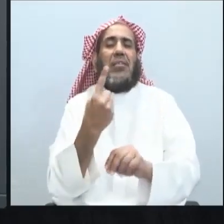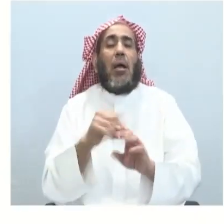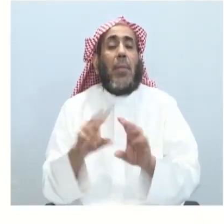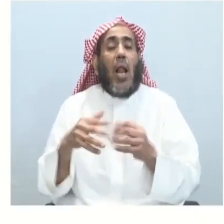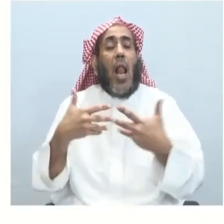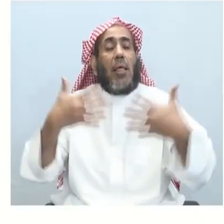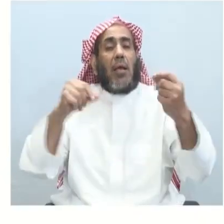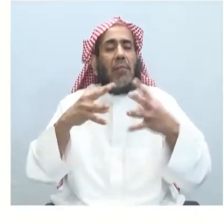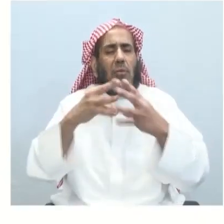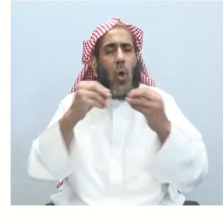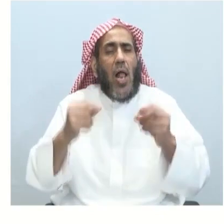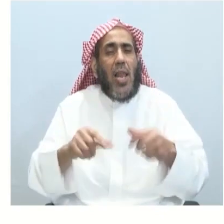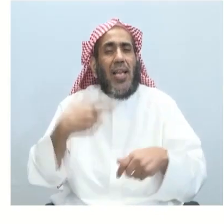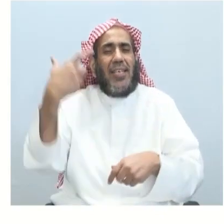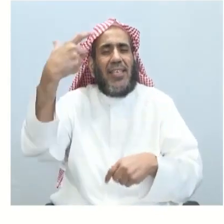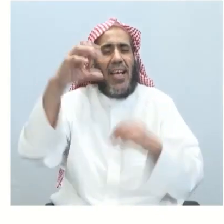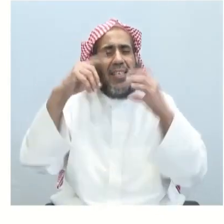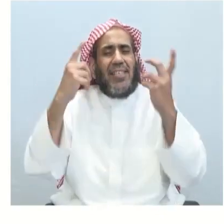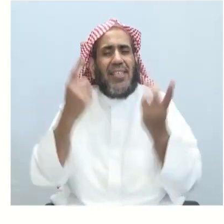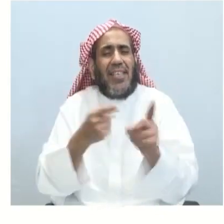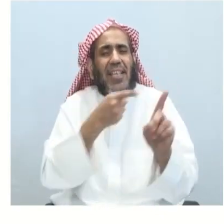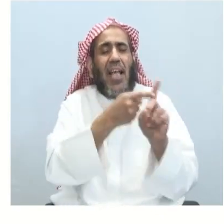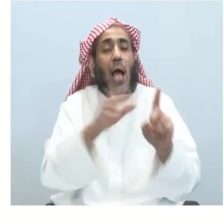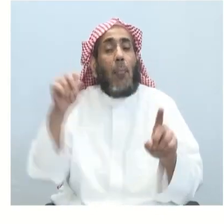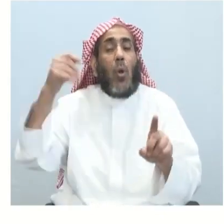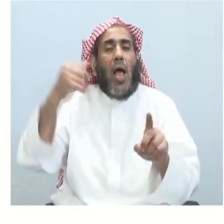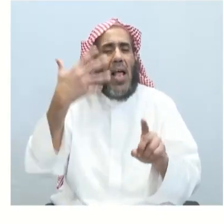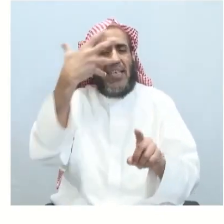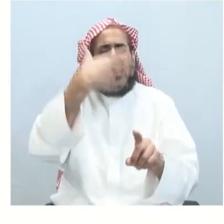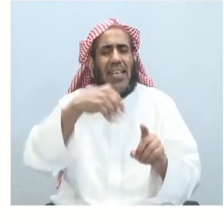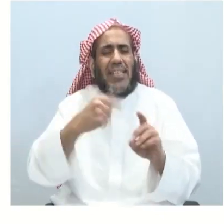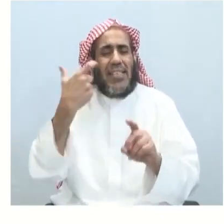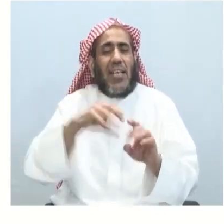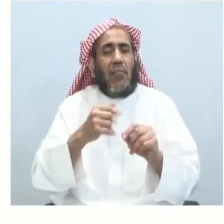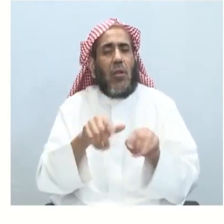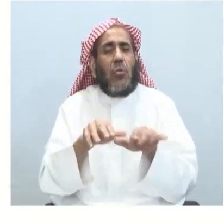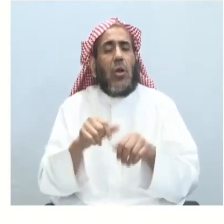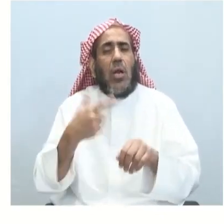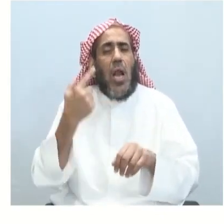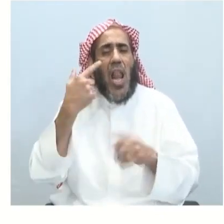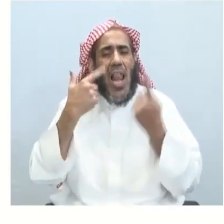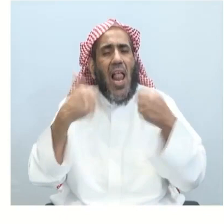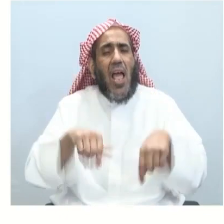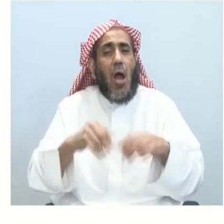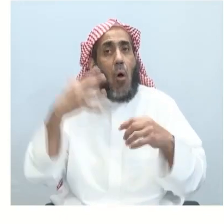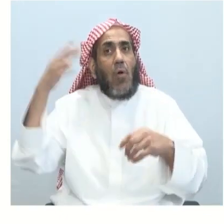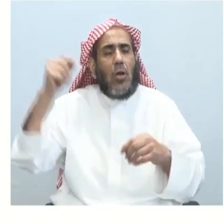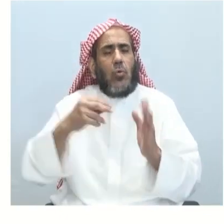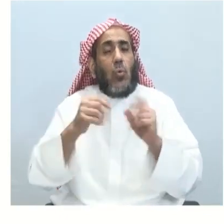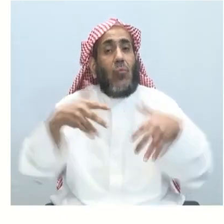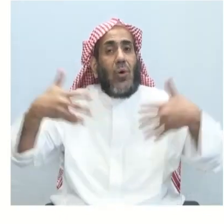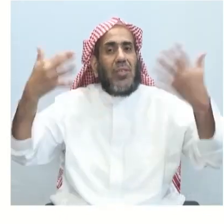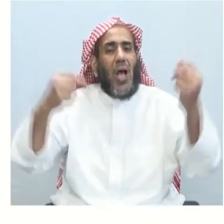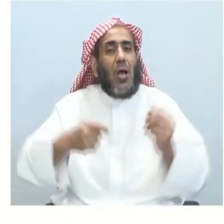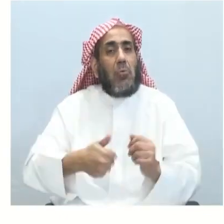هذه الابيات كيف تحلل شخصيه ابي العلاء ما رايك في شخصيه ابي العلاء وكيف ينظر الحياه طبعا لا لا فيلسوف وشاعر وكاتب